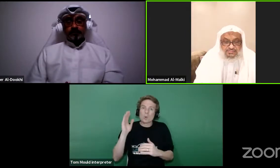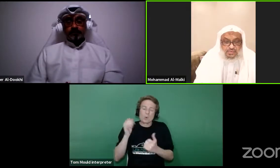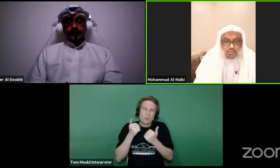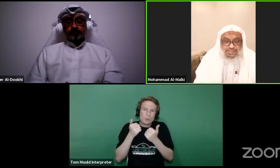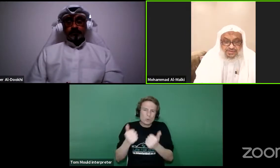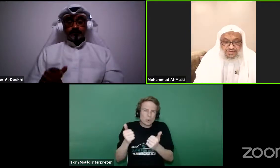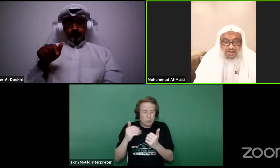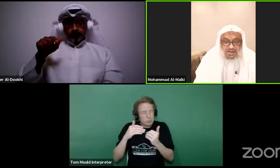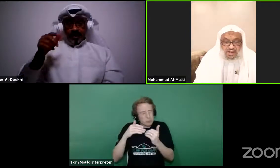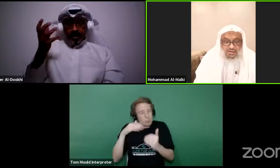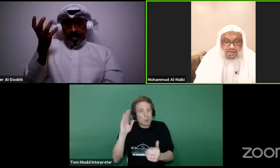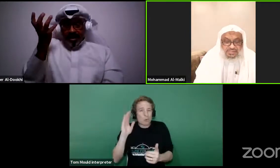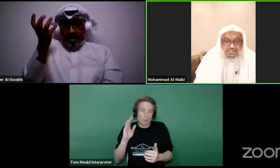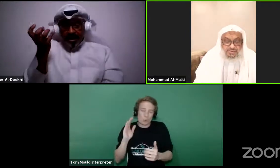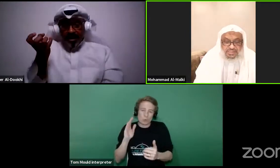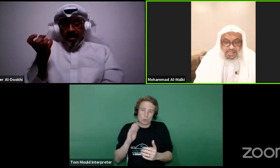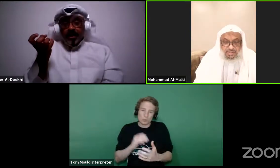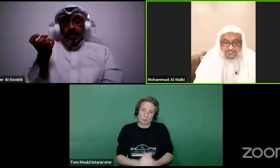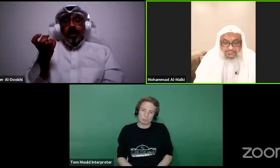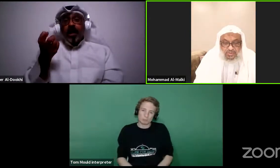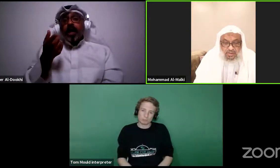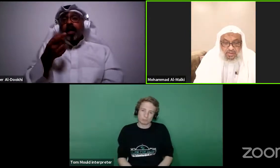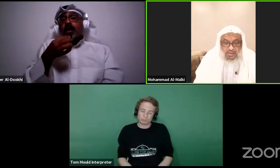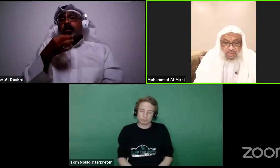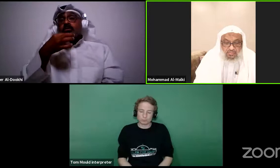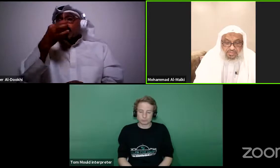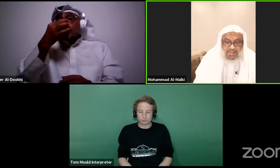الليلة وصفها الله عز وجل